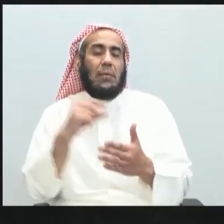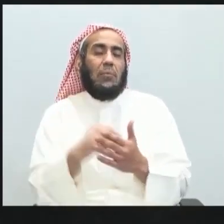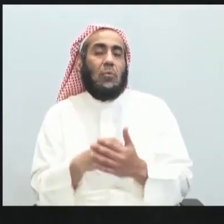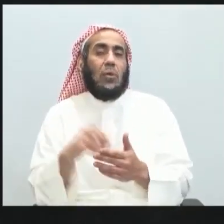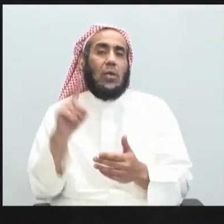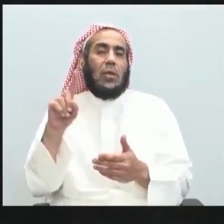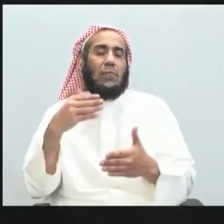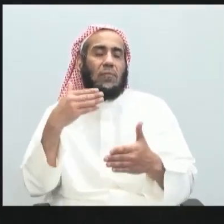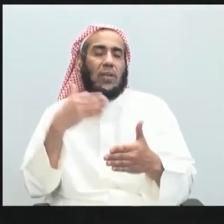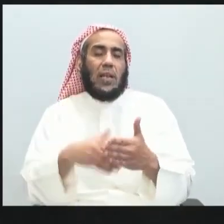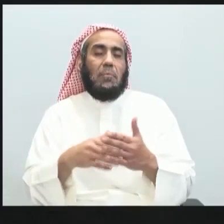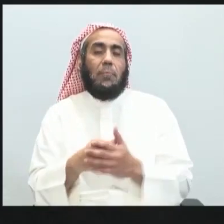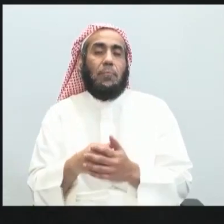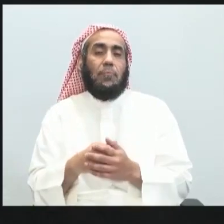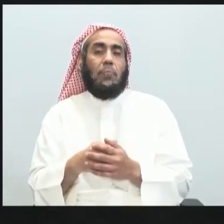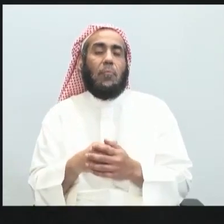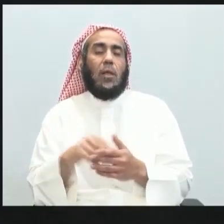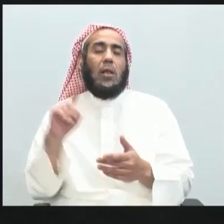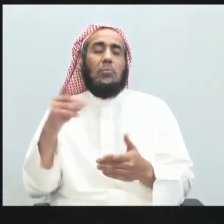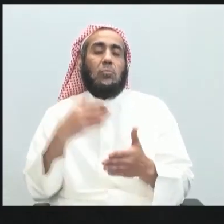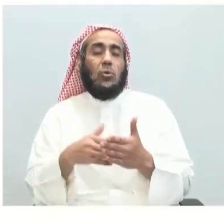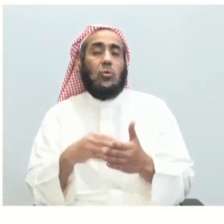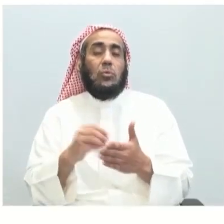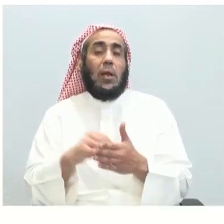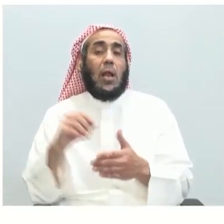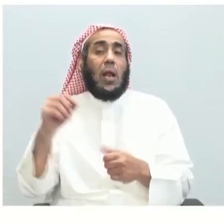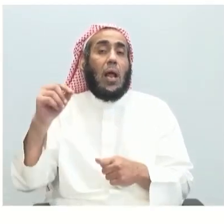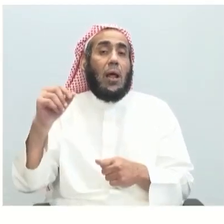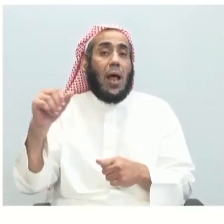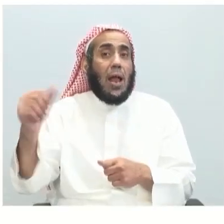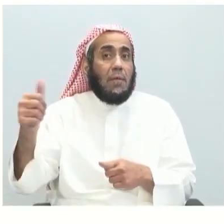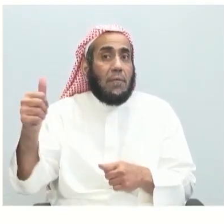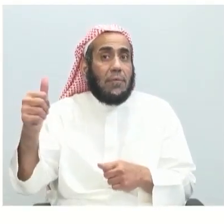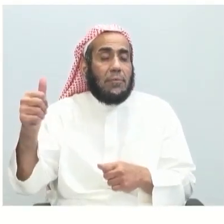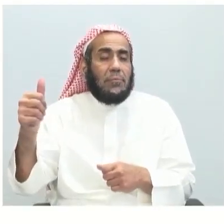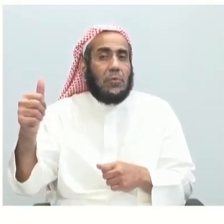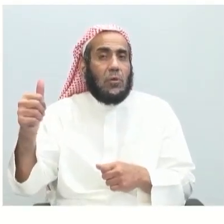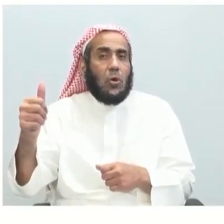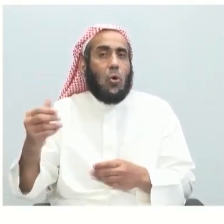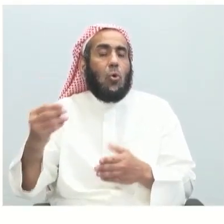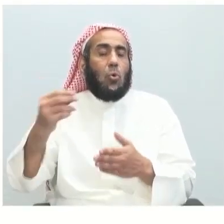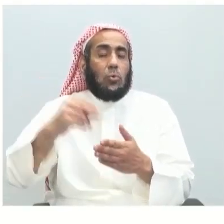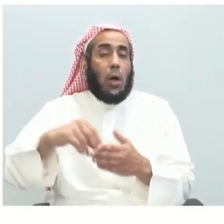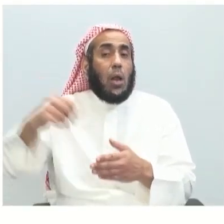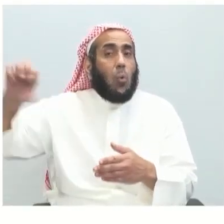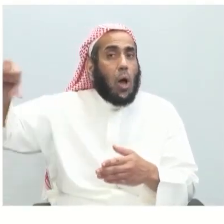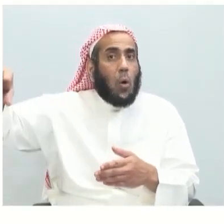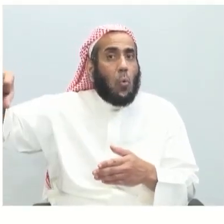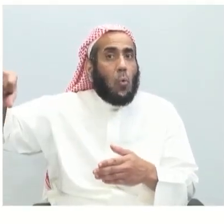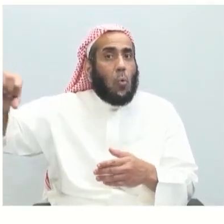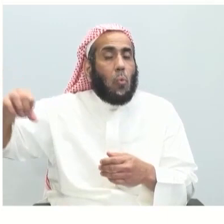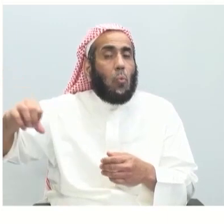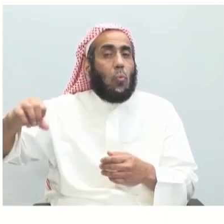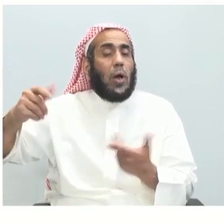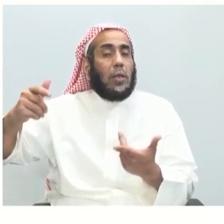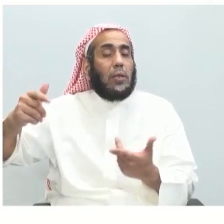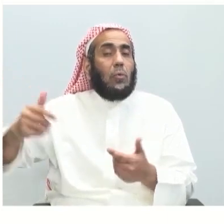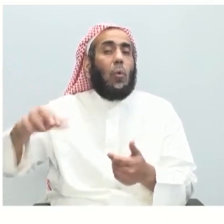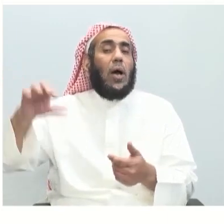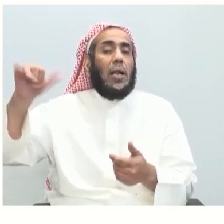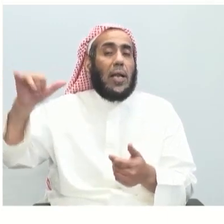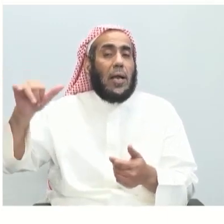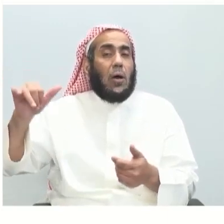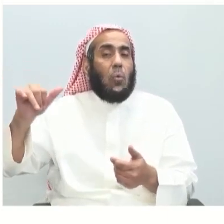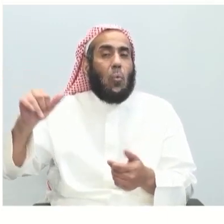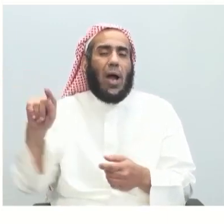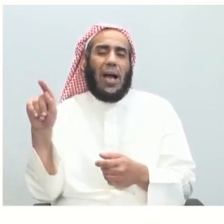الهمزه تكون في وسط الكلمه طبعا همزه متوسطه ترسم على الالف وترسم على الواو وترسم على ياء